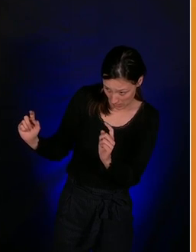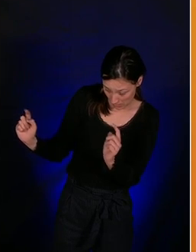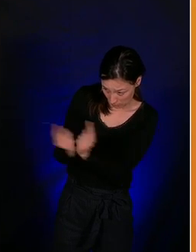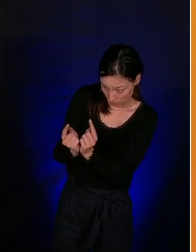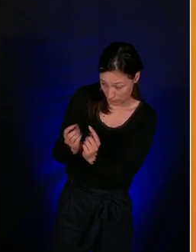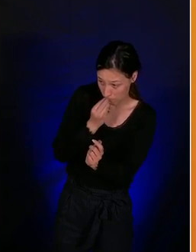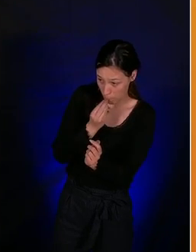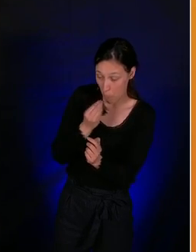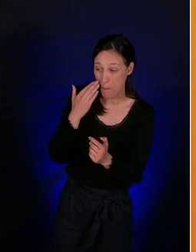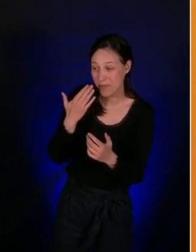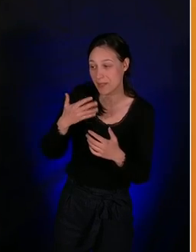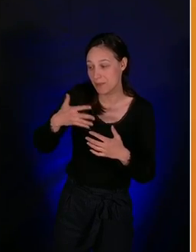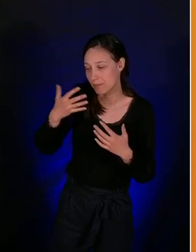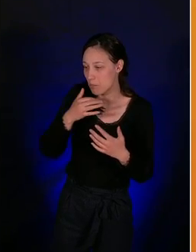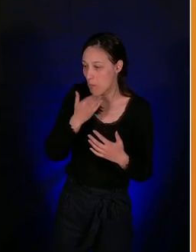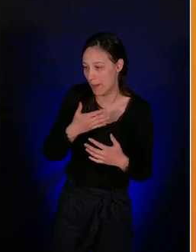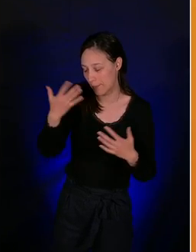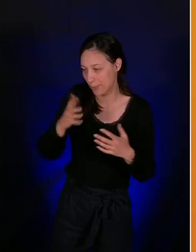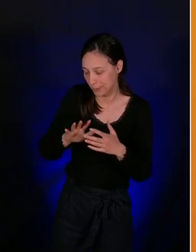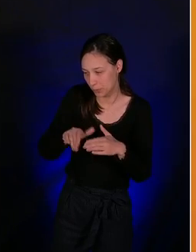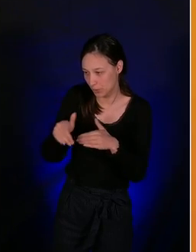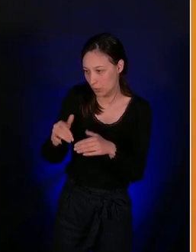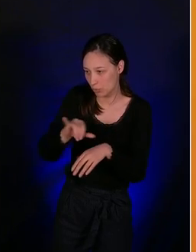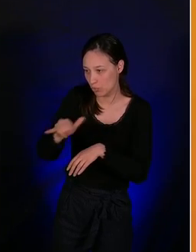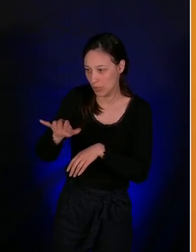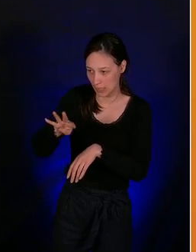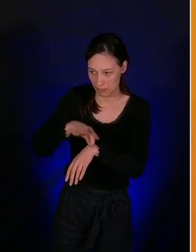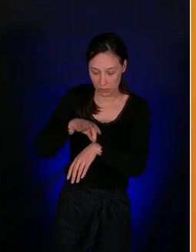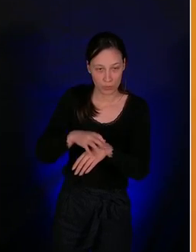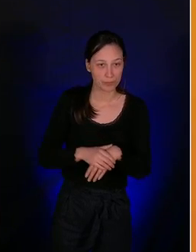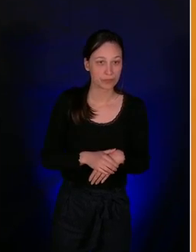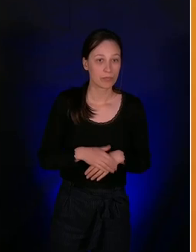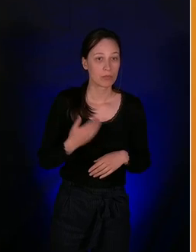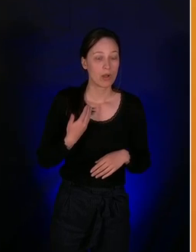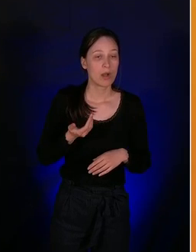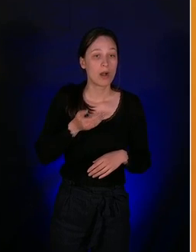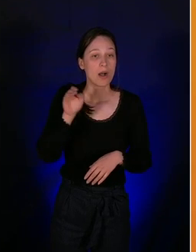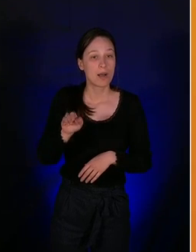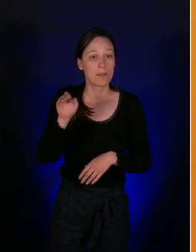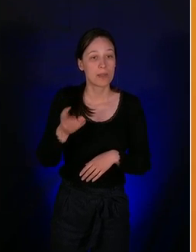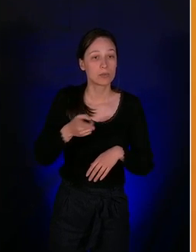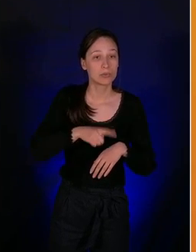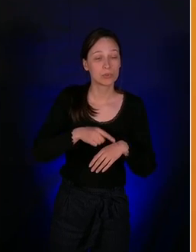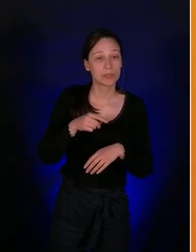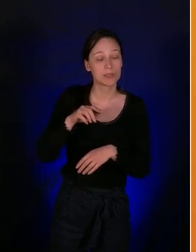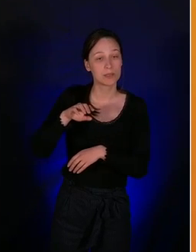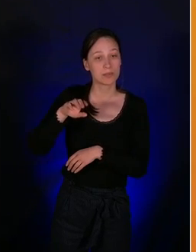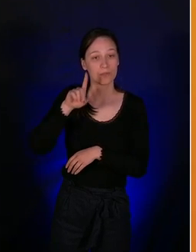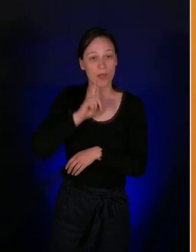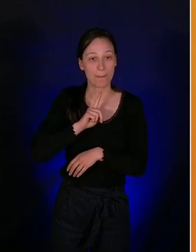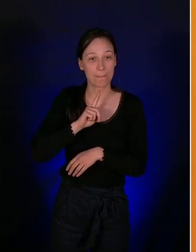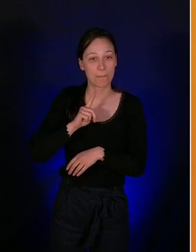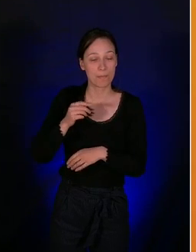passent. J'appelle tout de suite Géraldine Madounari au micro 3. Et se prépare